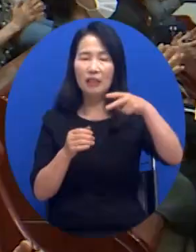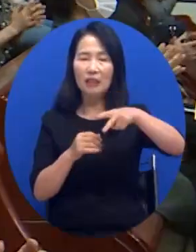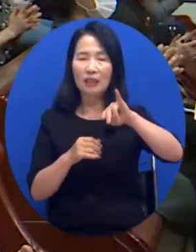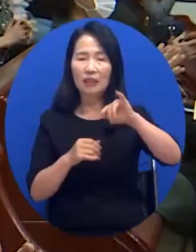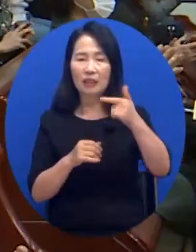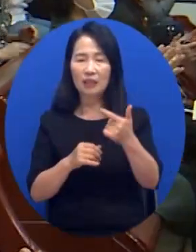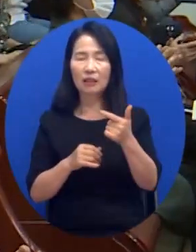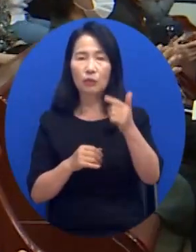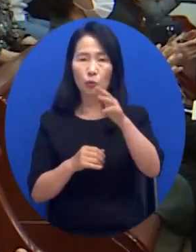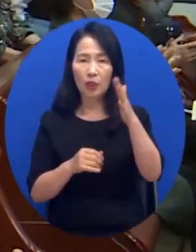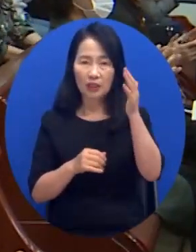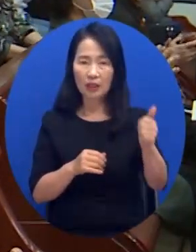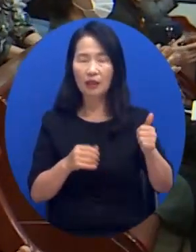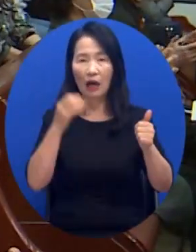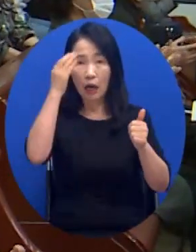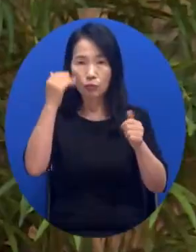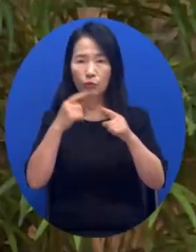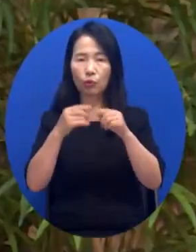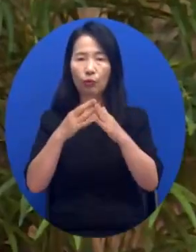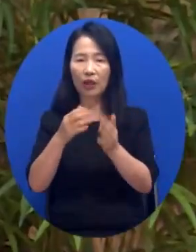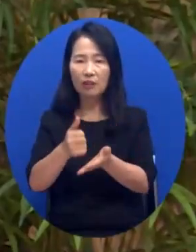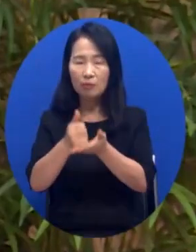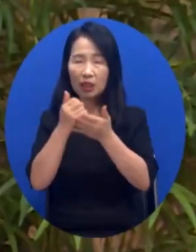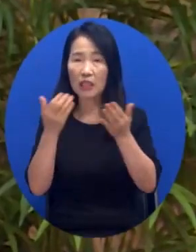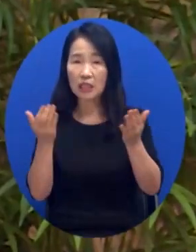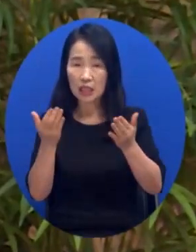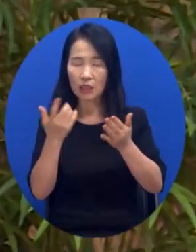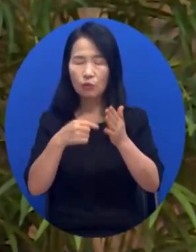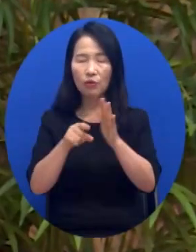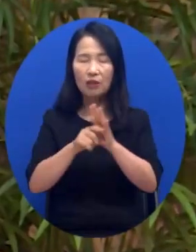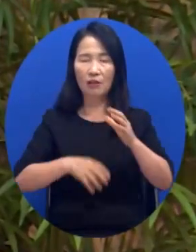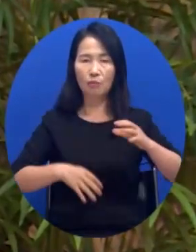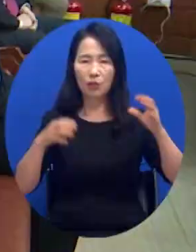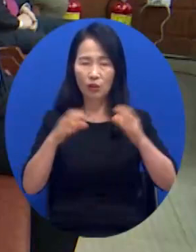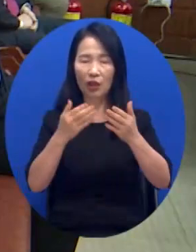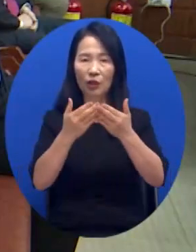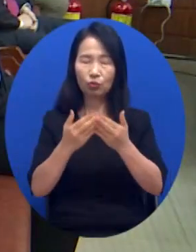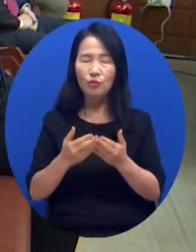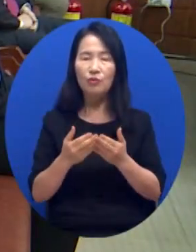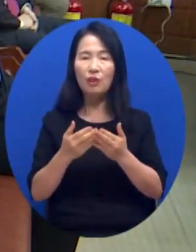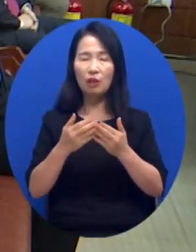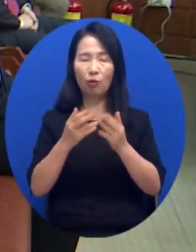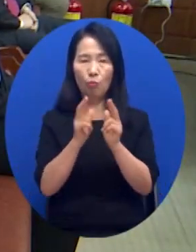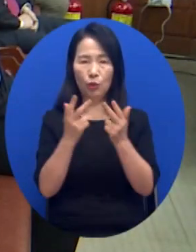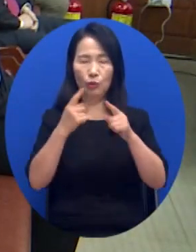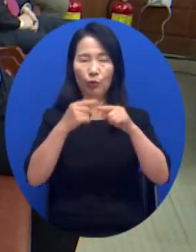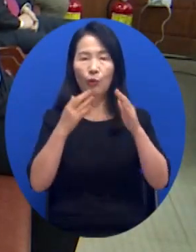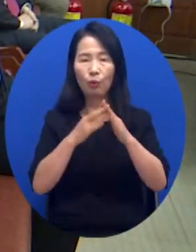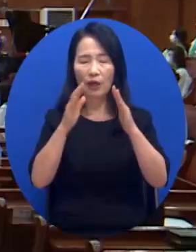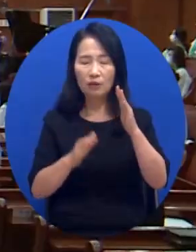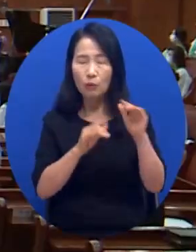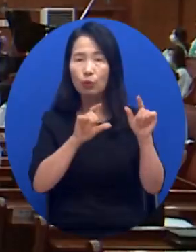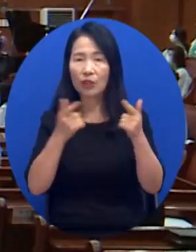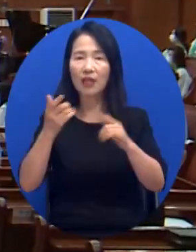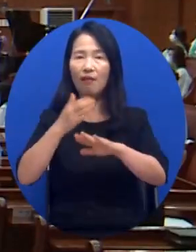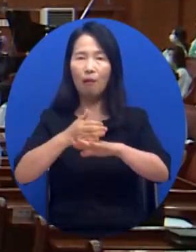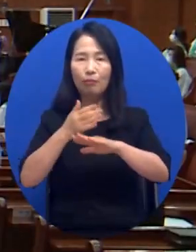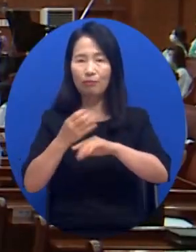총회장은 한국교회를 섬기는 일에 협력해 준 전주 동신교회 성도들에게 먼저 감사의 인사를